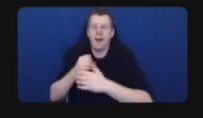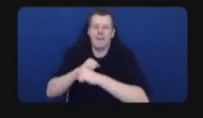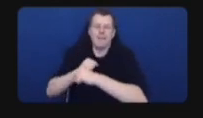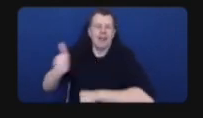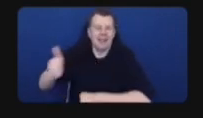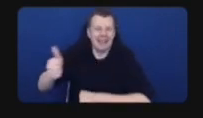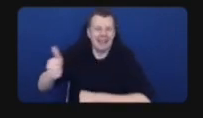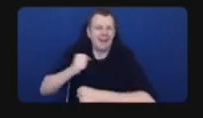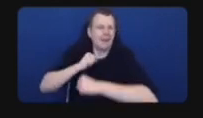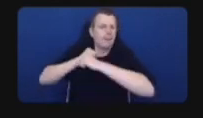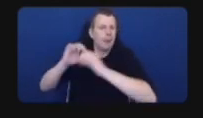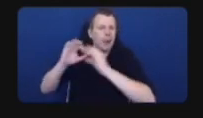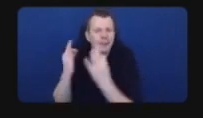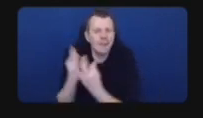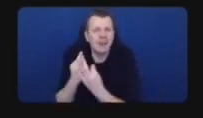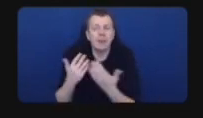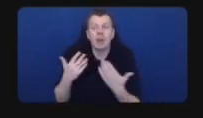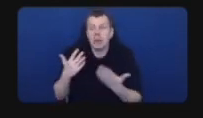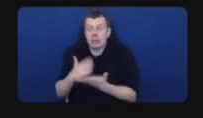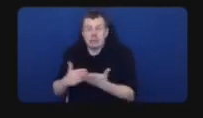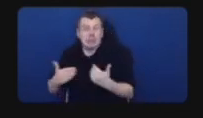副作用的一些对大家的影响, 包括死亡。